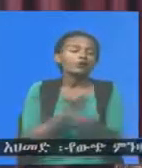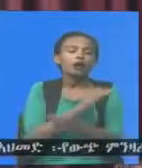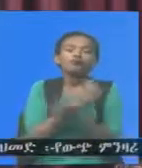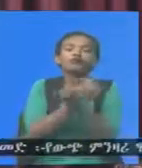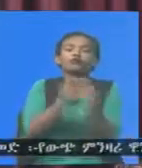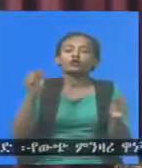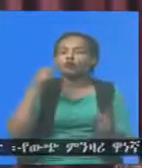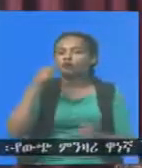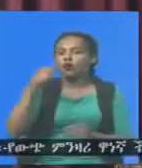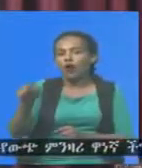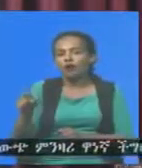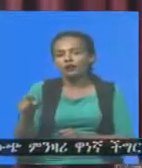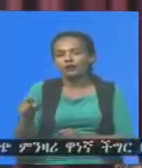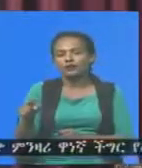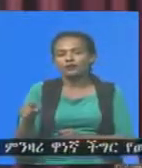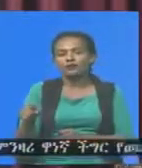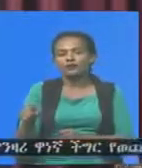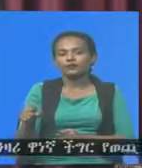ብለዋል